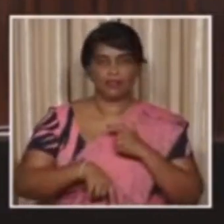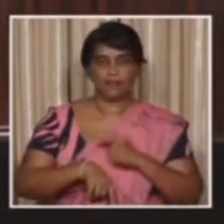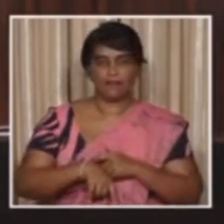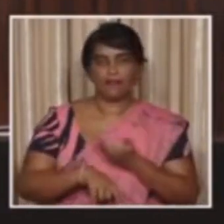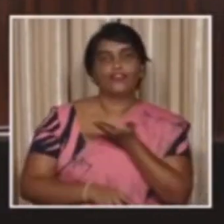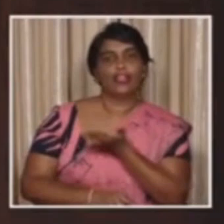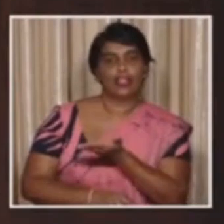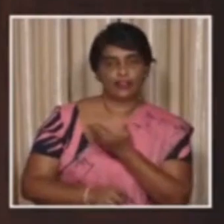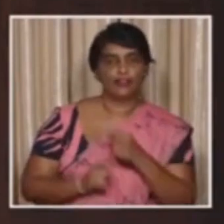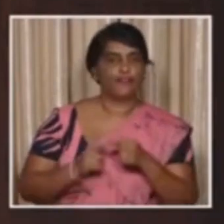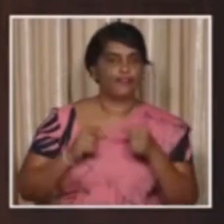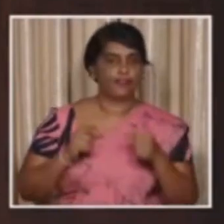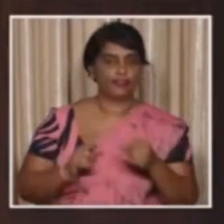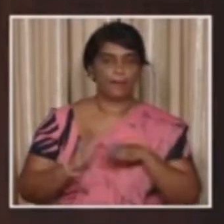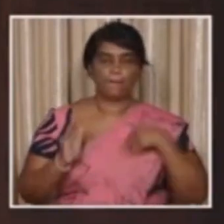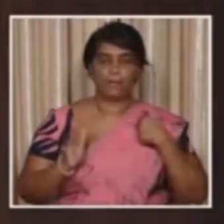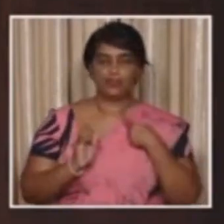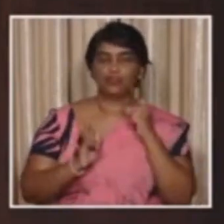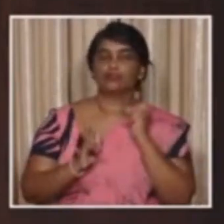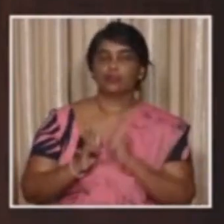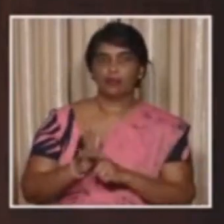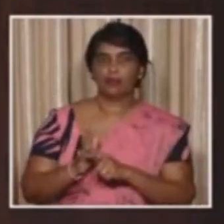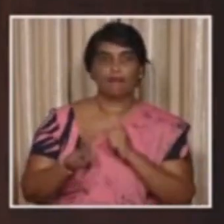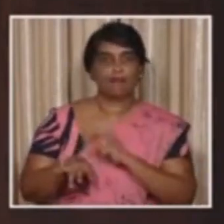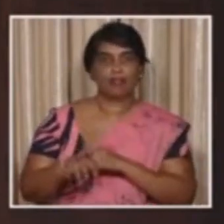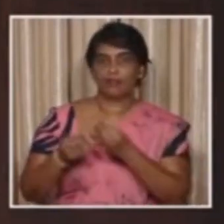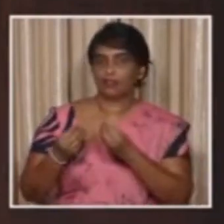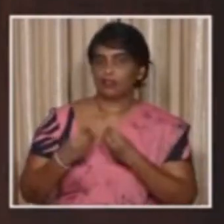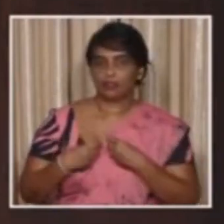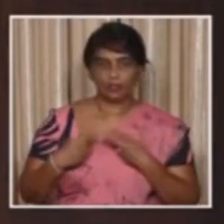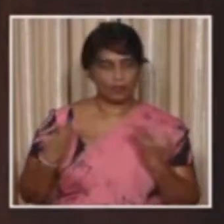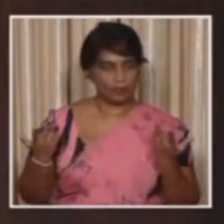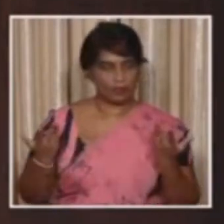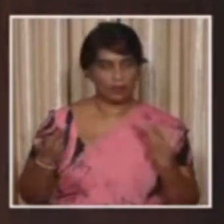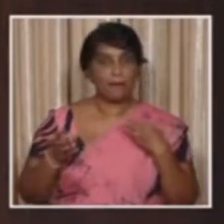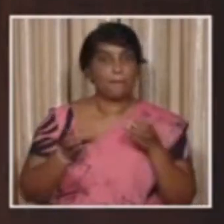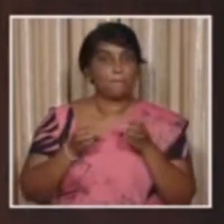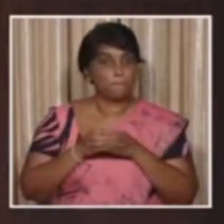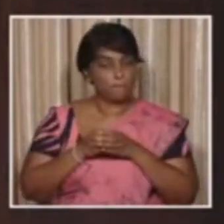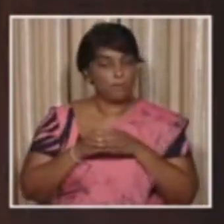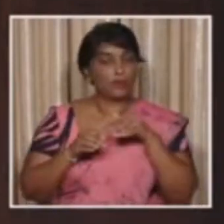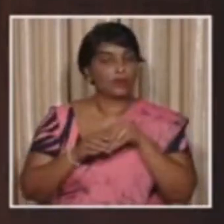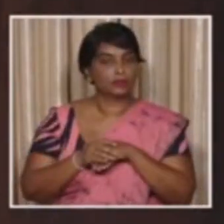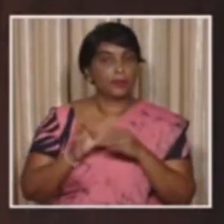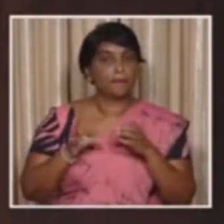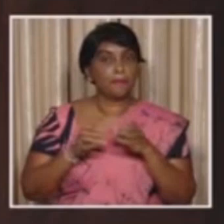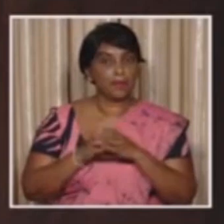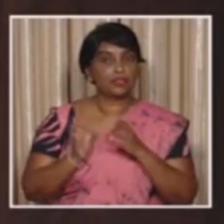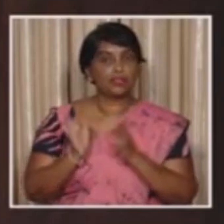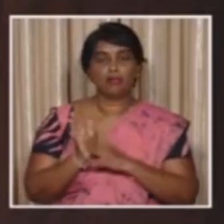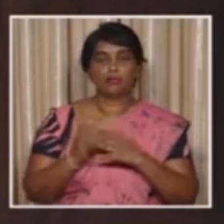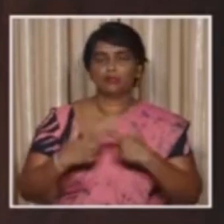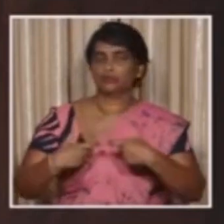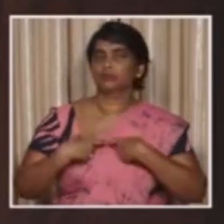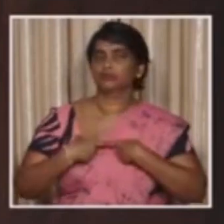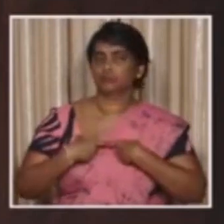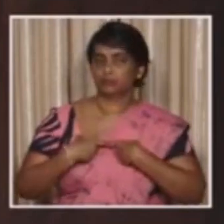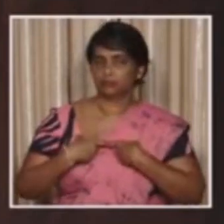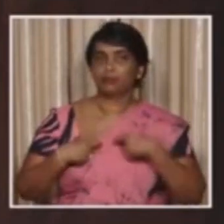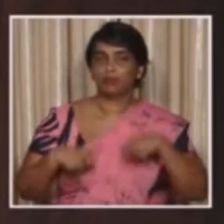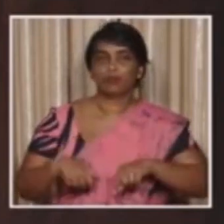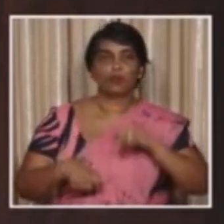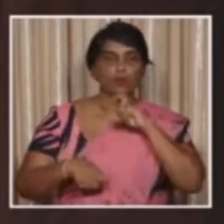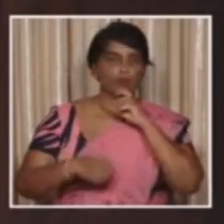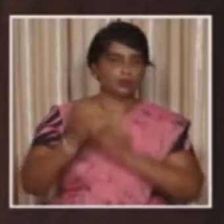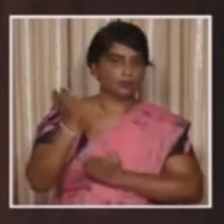ඉල්ලුවා විපක්ෂයේ අපේ ප්‍රධාන සම්විධායකතුමාගෙන් ලැබුණේ නැහැ දැන් පක්ෂයේ විදියට මගේ පක්ෂ සමාජිකත්වයත් තහනම් කරලා තියෙනවා මම ඒකට දැන් උසාවියේ